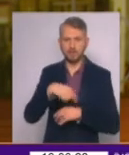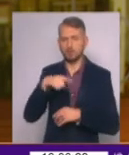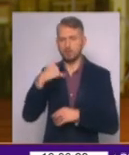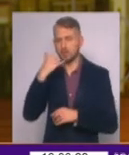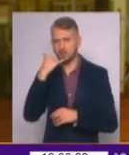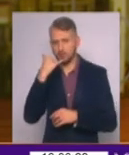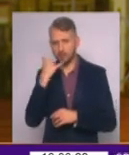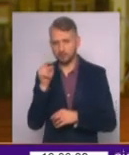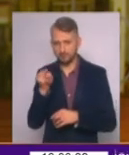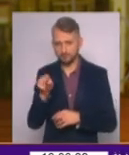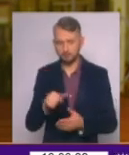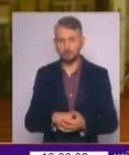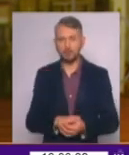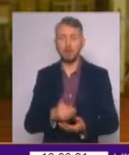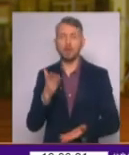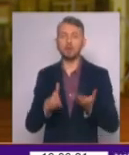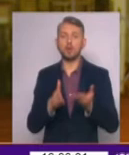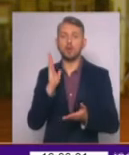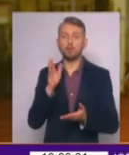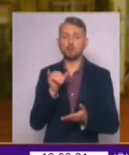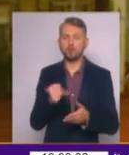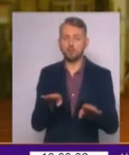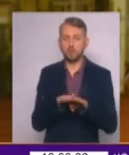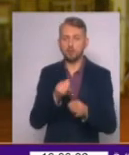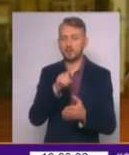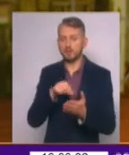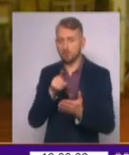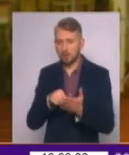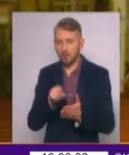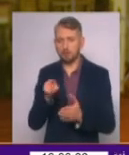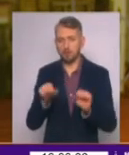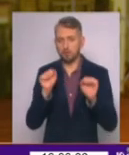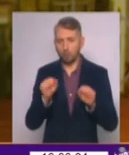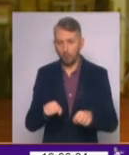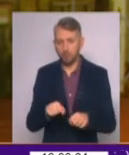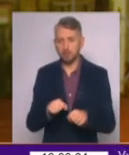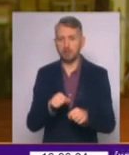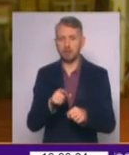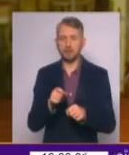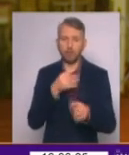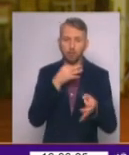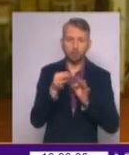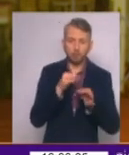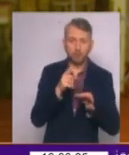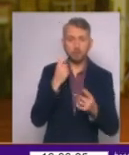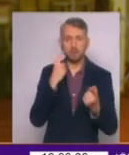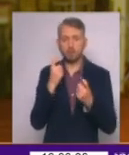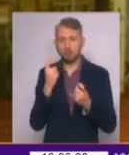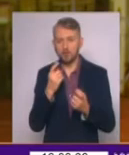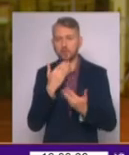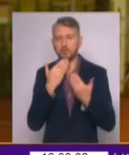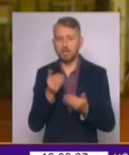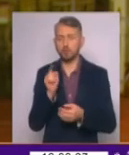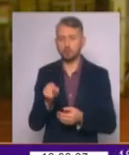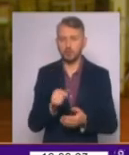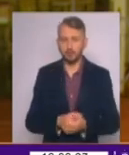приймання пана Олега Модарчука. Тож, якщо будуть у вас подібні запитання, ви, звичайно, можете за консультацією або за інформацією, яка вам необхідна, звертатися і